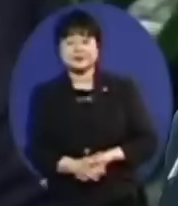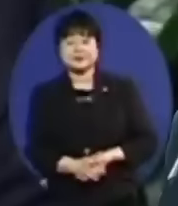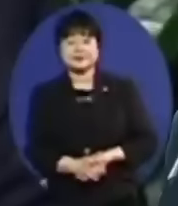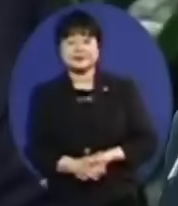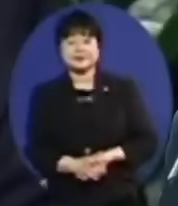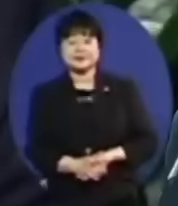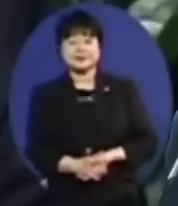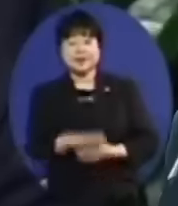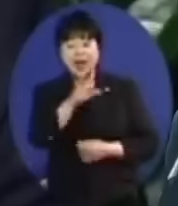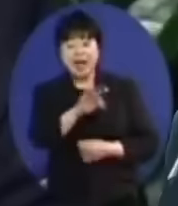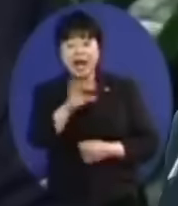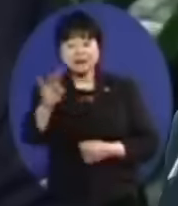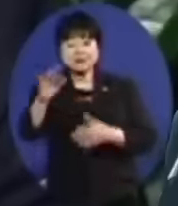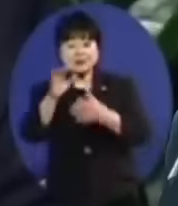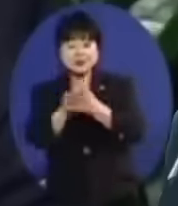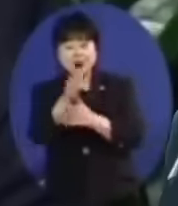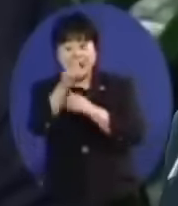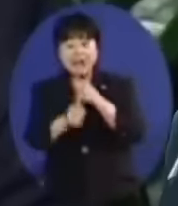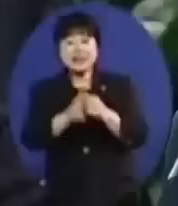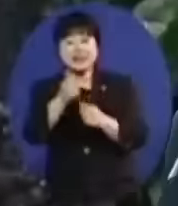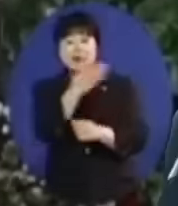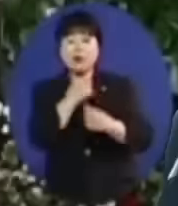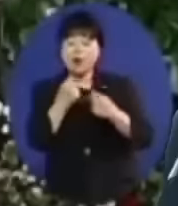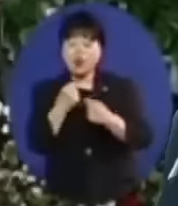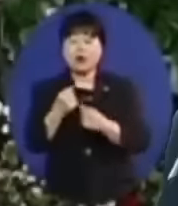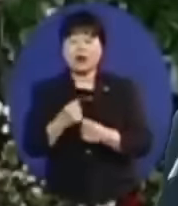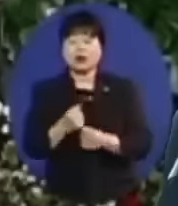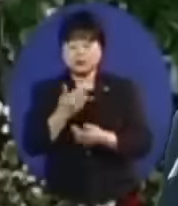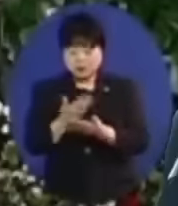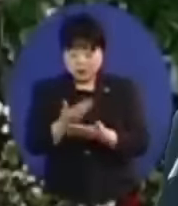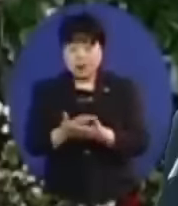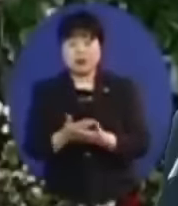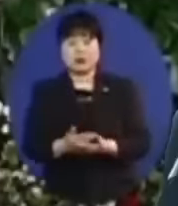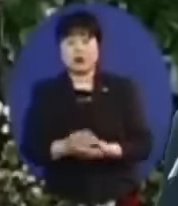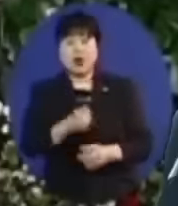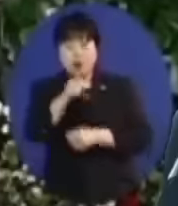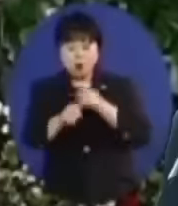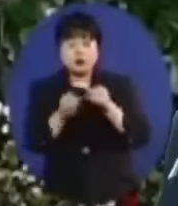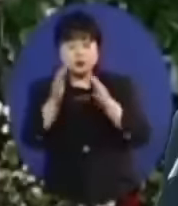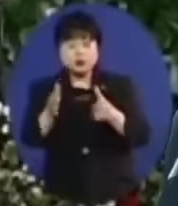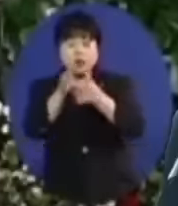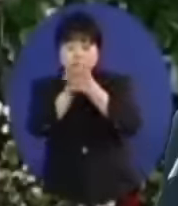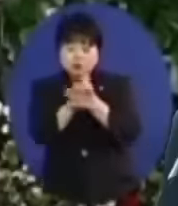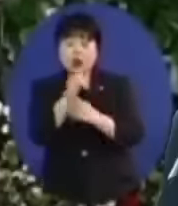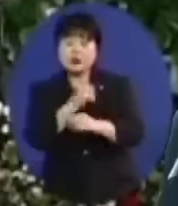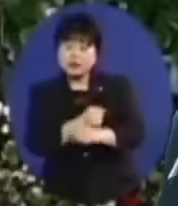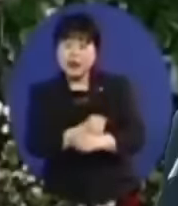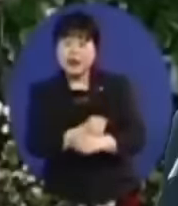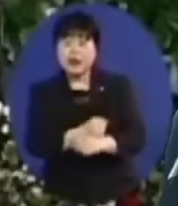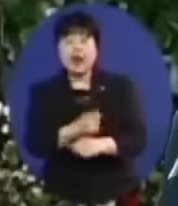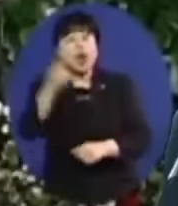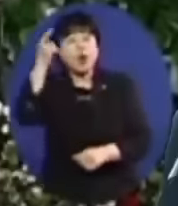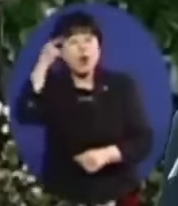그래서 가끔 저는 이렇게 기도합니다. 하나님 몸을 건강하게 해달라고 50년이 넘도록 기도해도 왜 아직도 건강하게